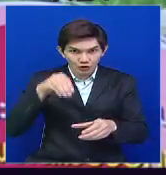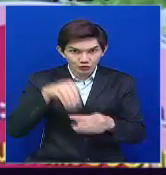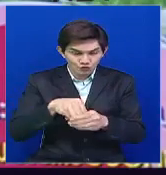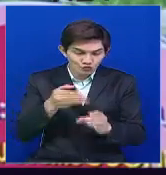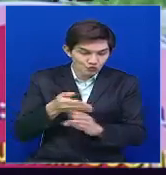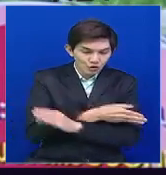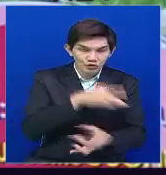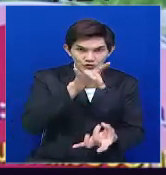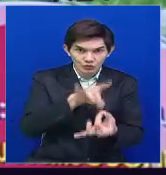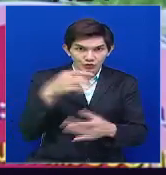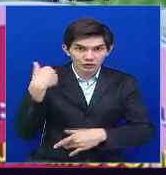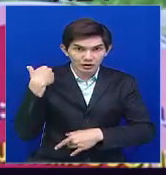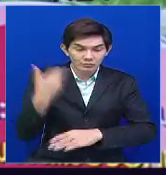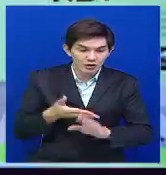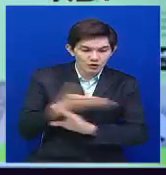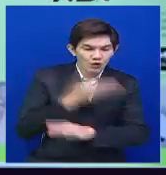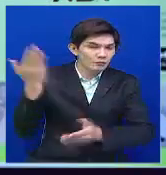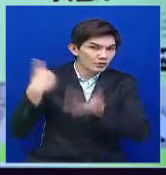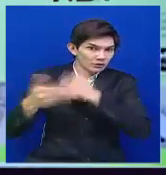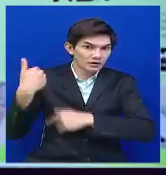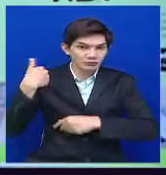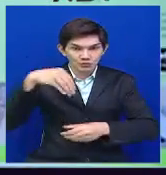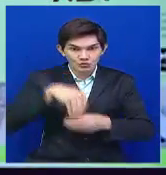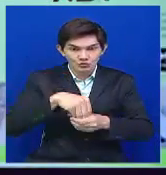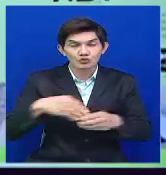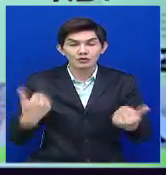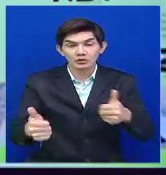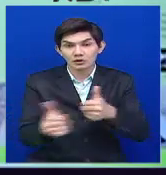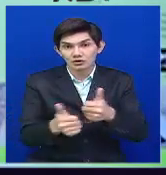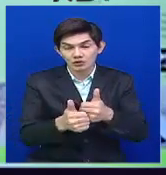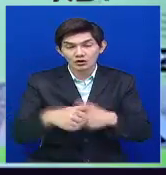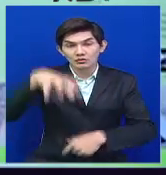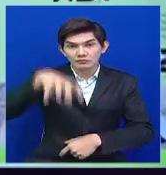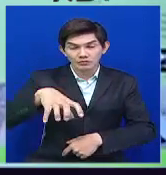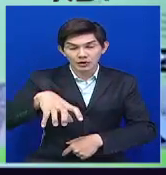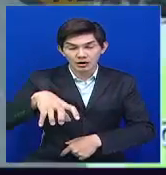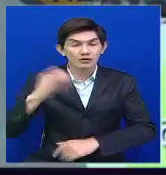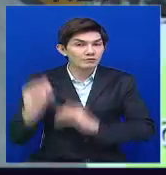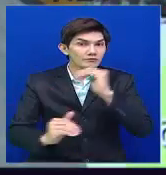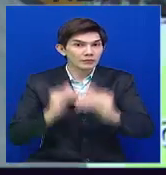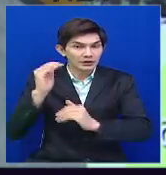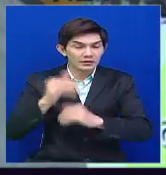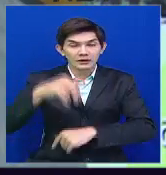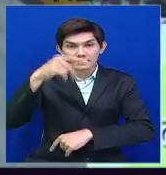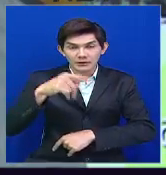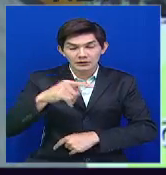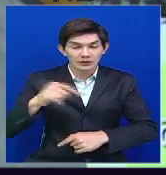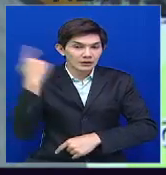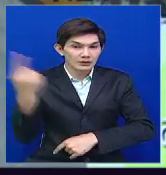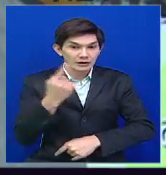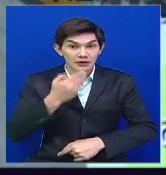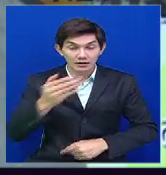ล้วตั้งแต่สมัยก่อนประวัติศาสตร์ ด้านรองผู้อำนวยการองค์การบริหารการพัฒนาพื้นที่พิเศษเพื่อการท่องเที่ยวอย่